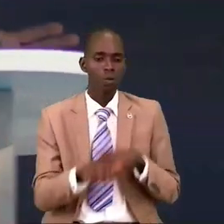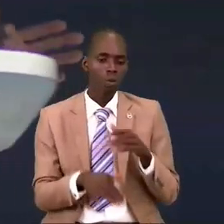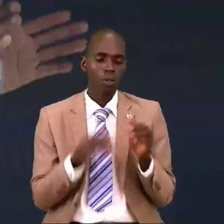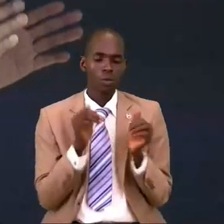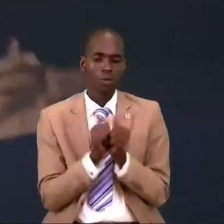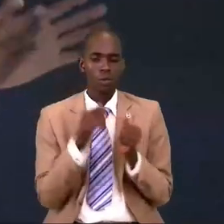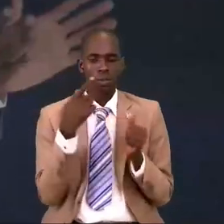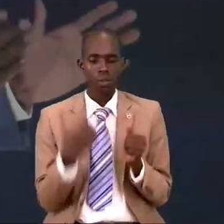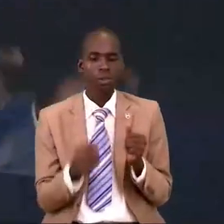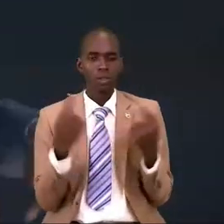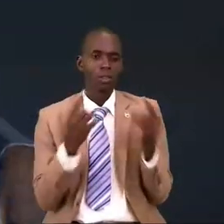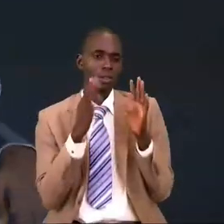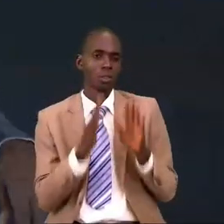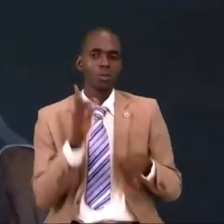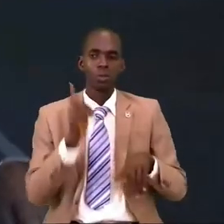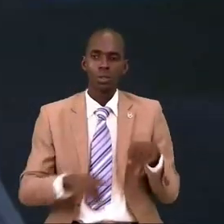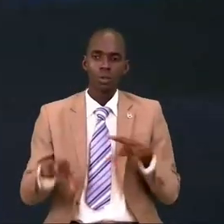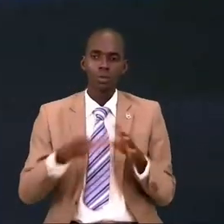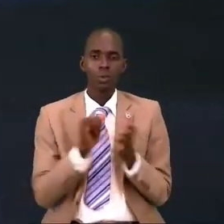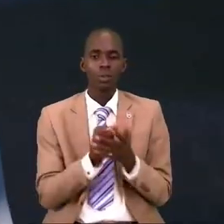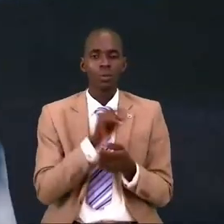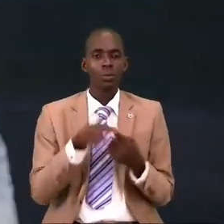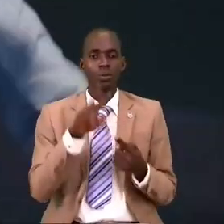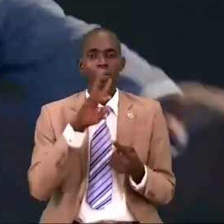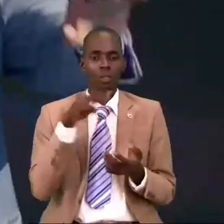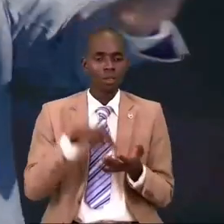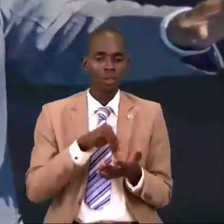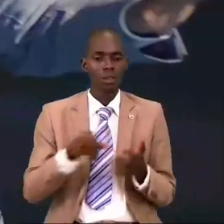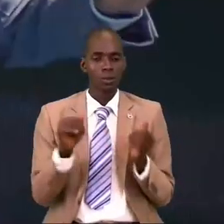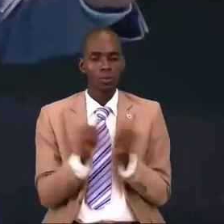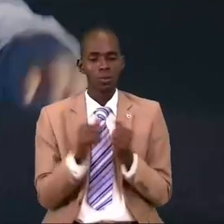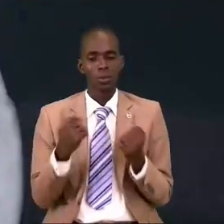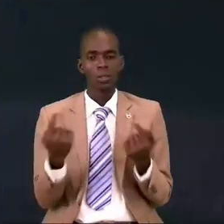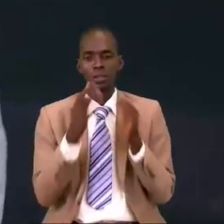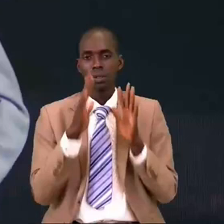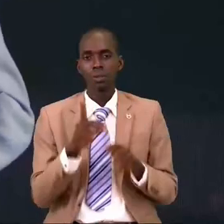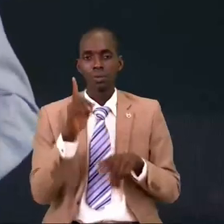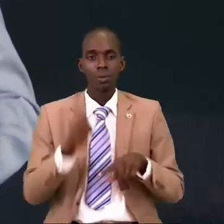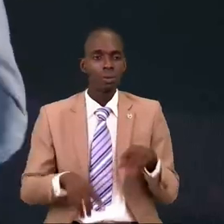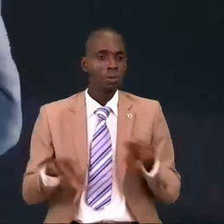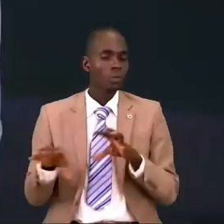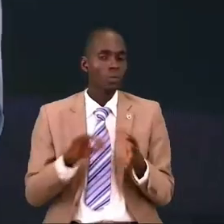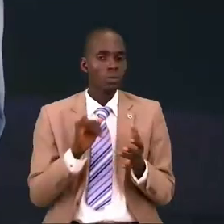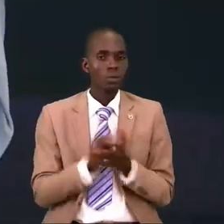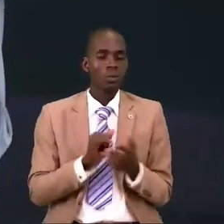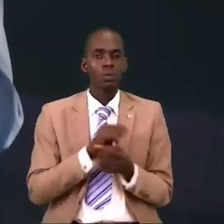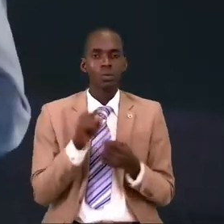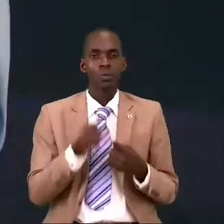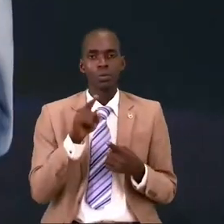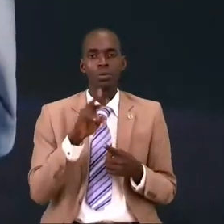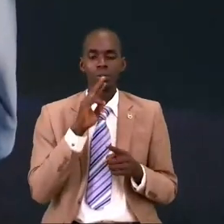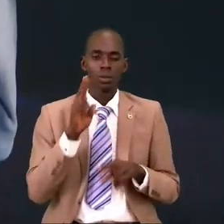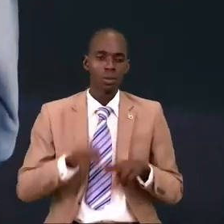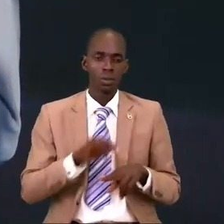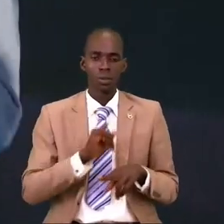pécheurs. Vous ne pouvez pas le faire quand vous vous asseyez avec les moqueurs. Mais